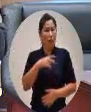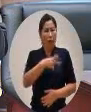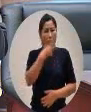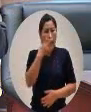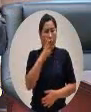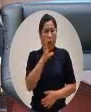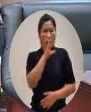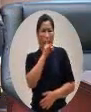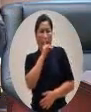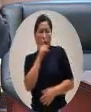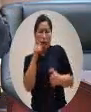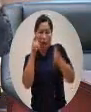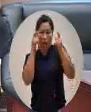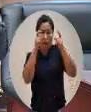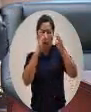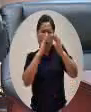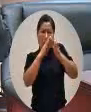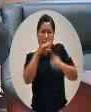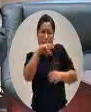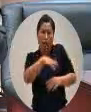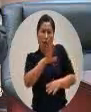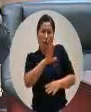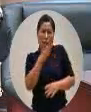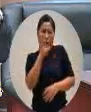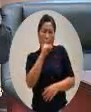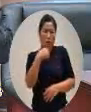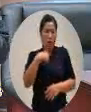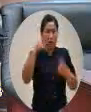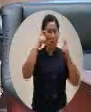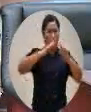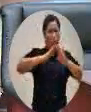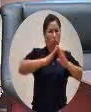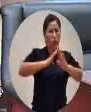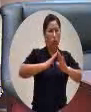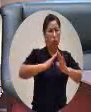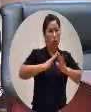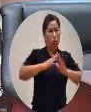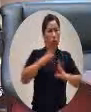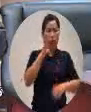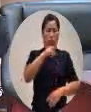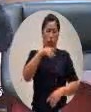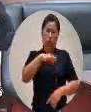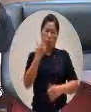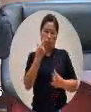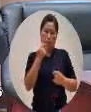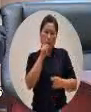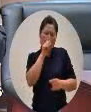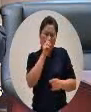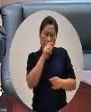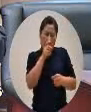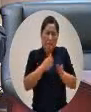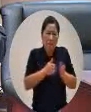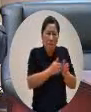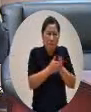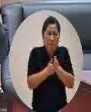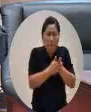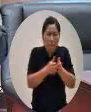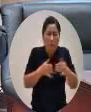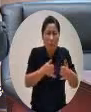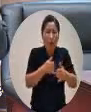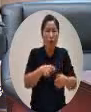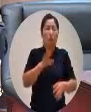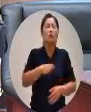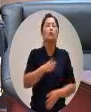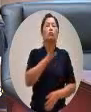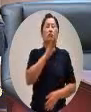地方我感覺說奇怪這個我們高雄市雷市指甲市還有這種地方那當然這個地方我們財